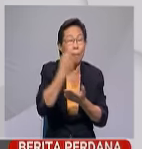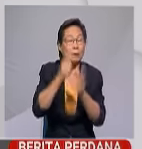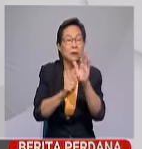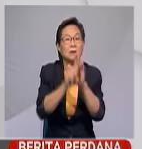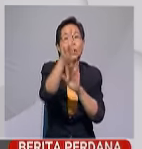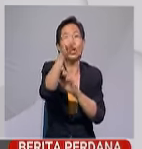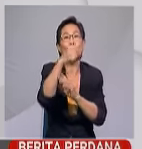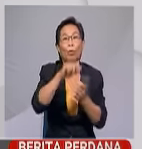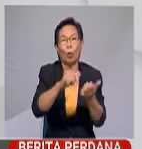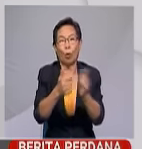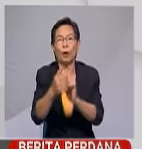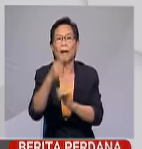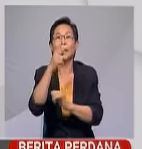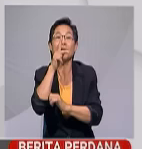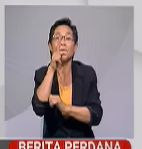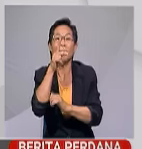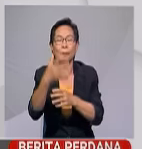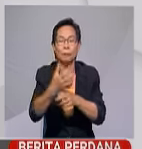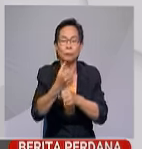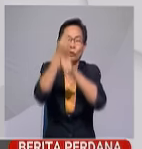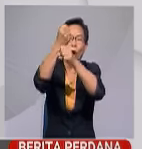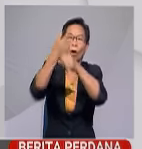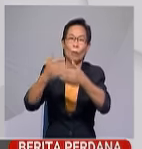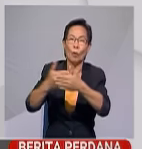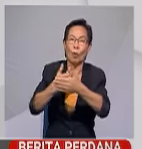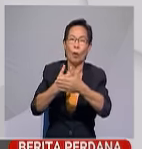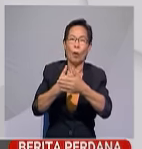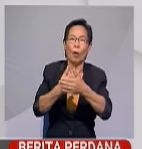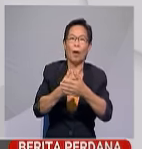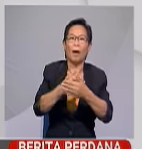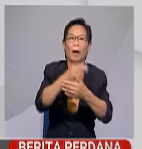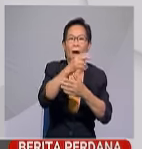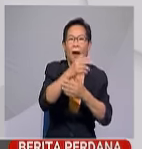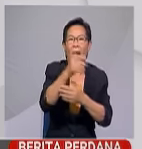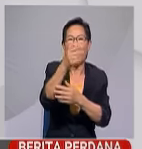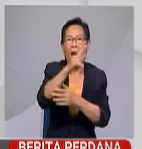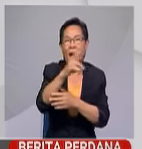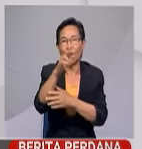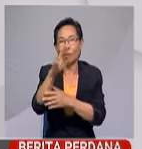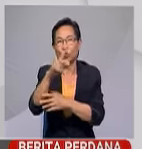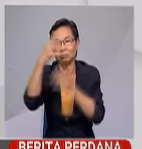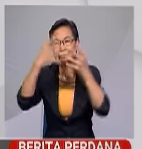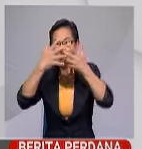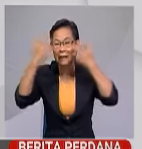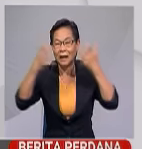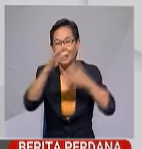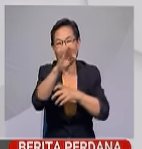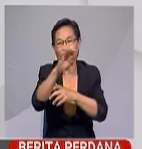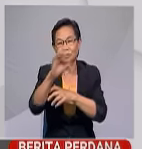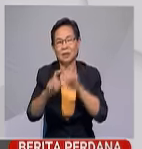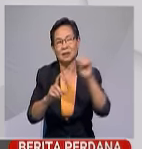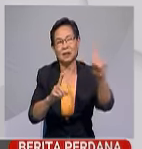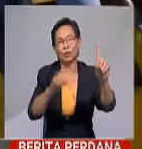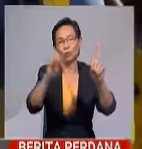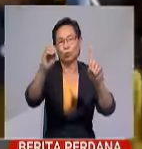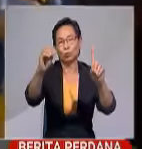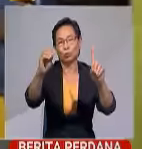Lang Merah menjulang piala selepas sebelum ini mengatasi Angkor Tiger FC 1-0.